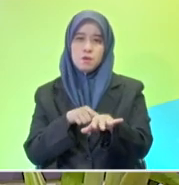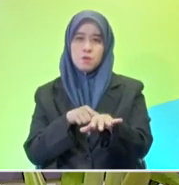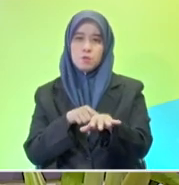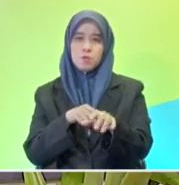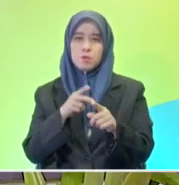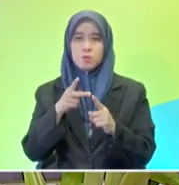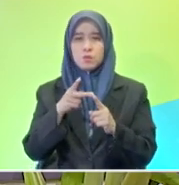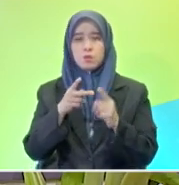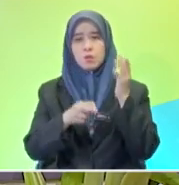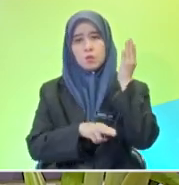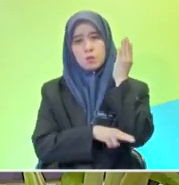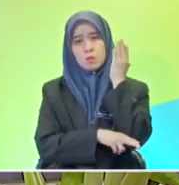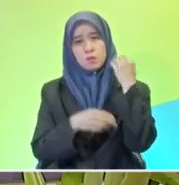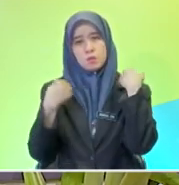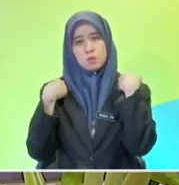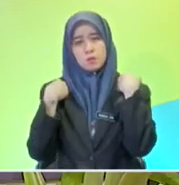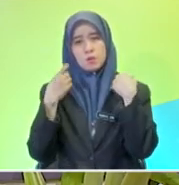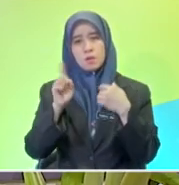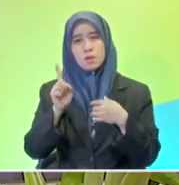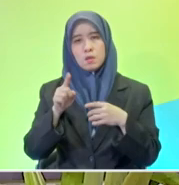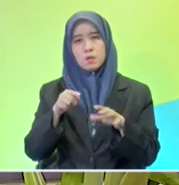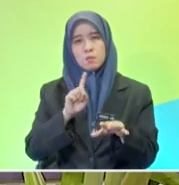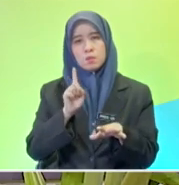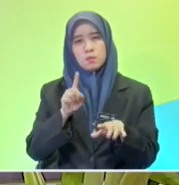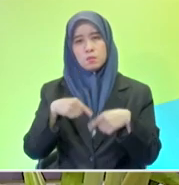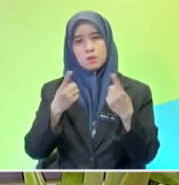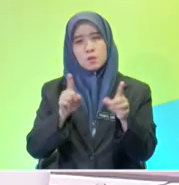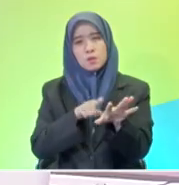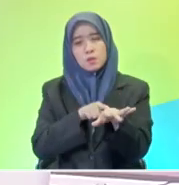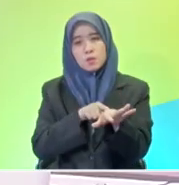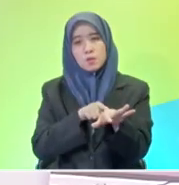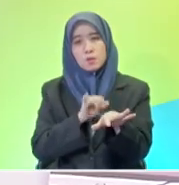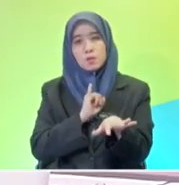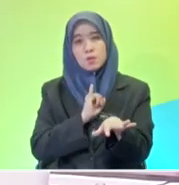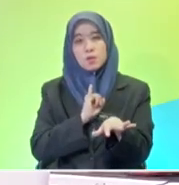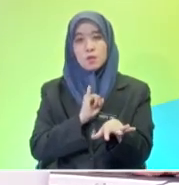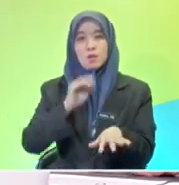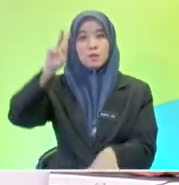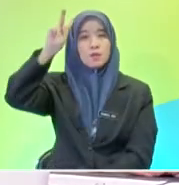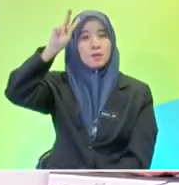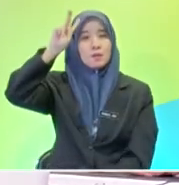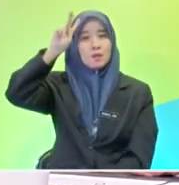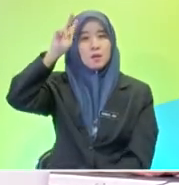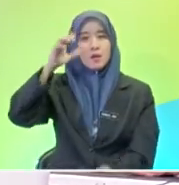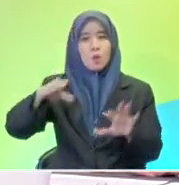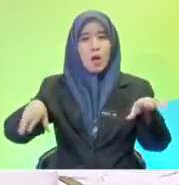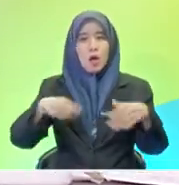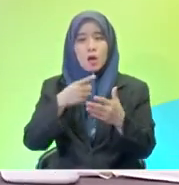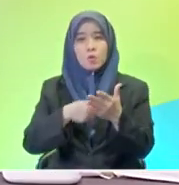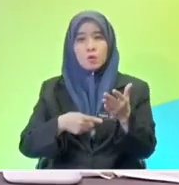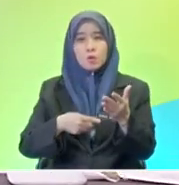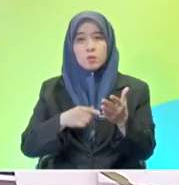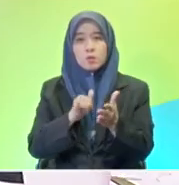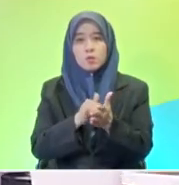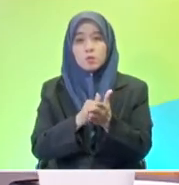daun Lim purut pun ada Mana pula pergi daun saya ni eh abang Kris tengok apa tu tengok daun